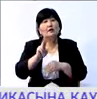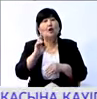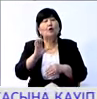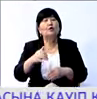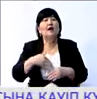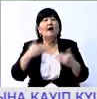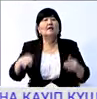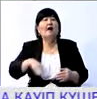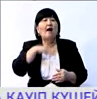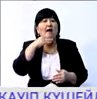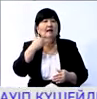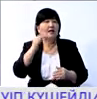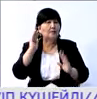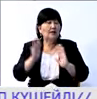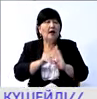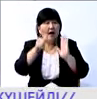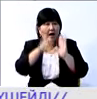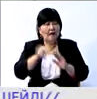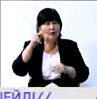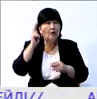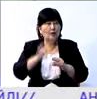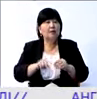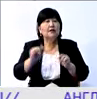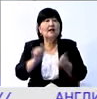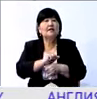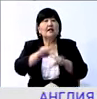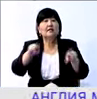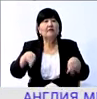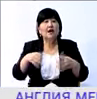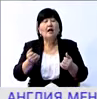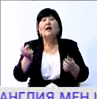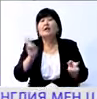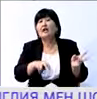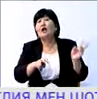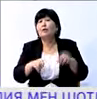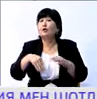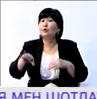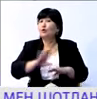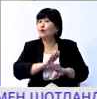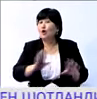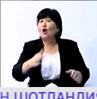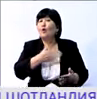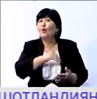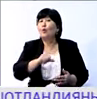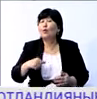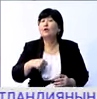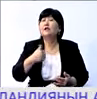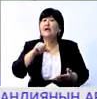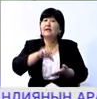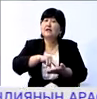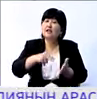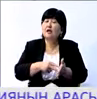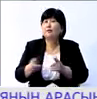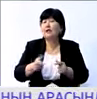асқан ықыласпен тыңдаймыз. 6 ай оқып болған соң сертификат аламыз. Әрине келіп-кетіп жүру деген жоқ. Өз стартап жобаларымызды